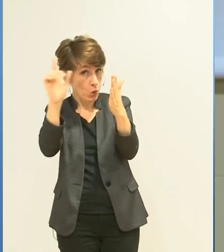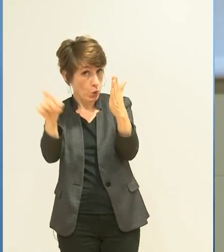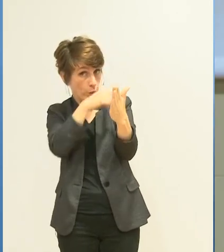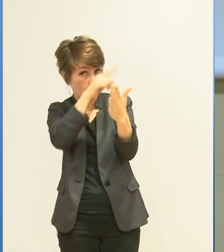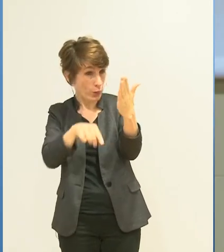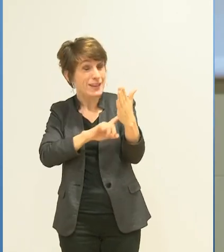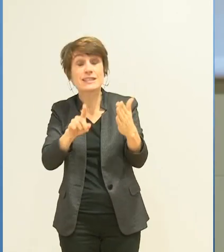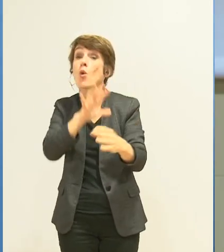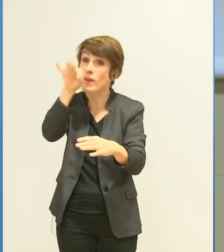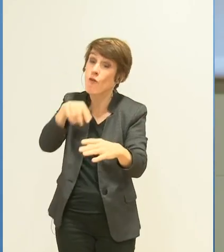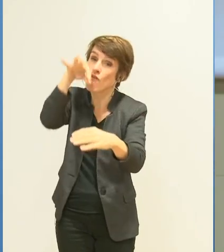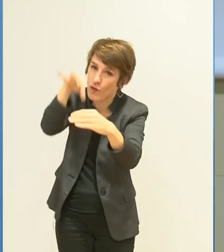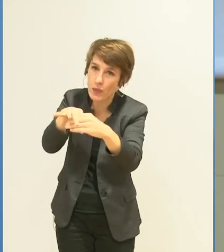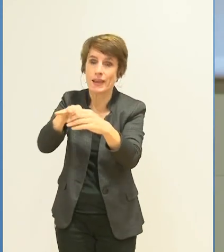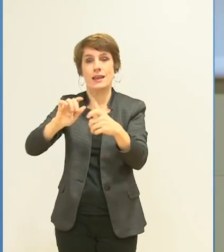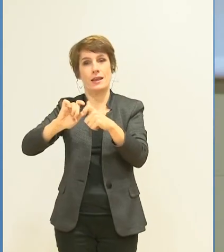procédure